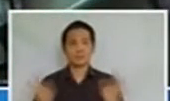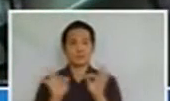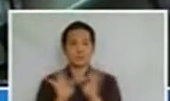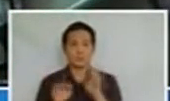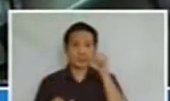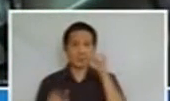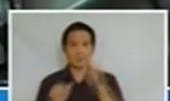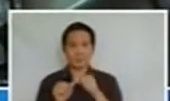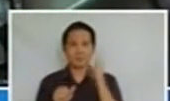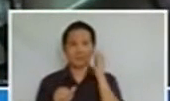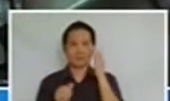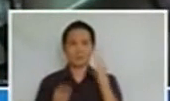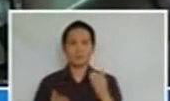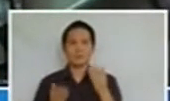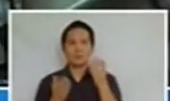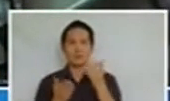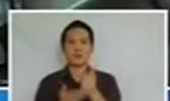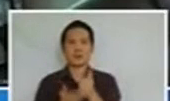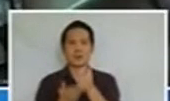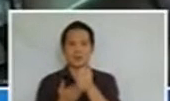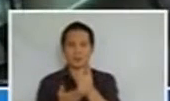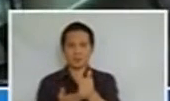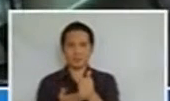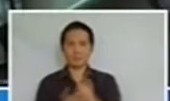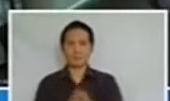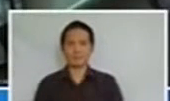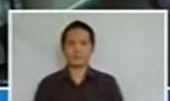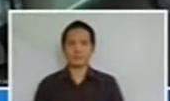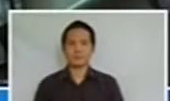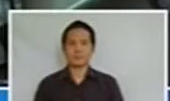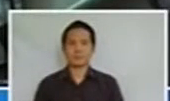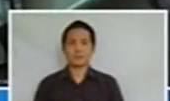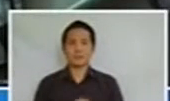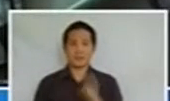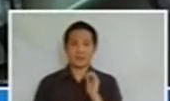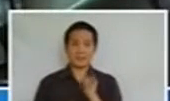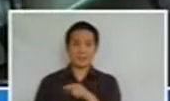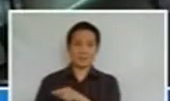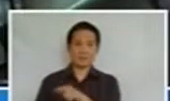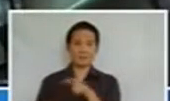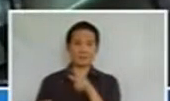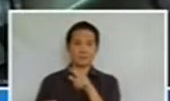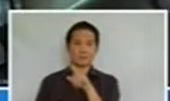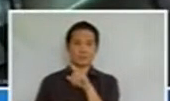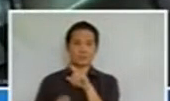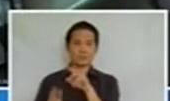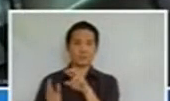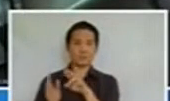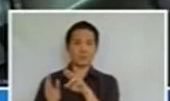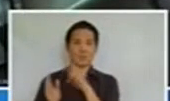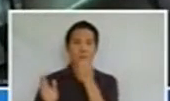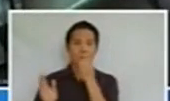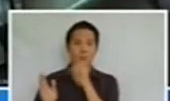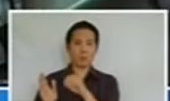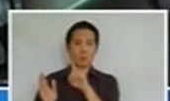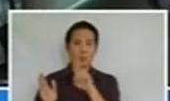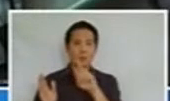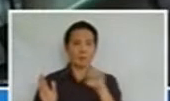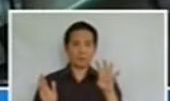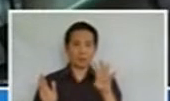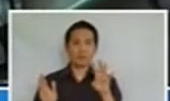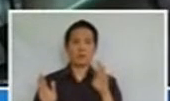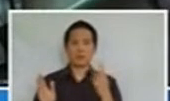Sa puntong ito, dumako naman tayo sa pinakahuling ulat mula po naman sa iba't ibang lalawigan ng bansa. Kasama natin